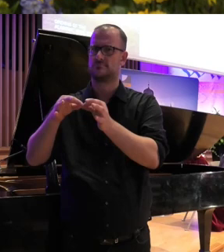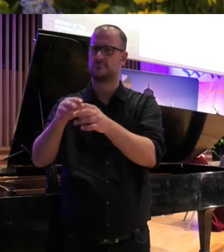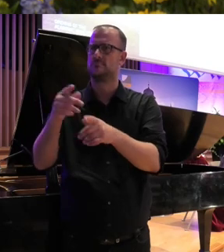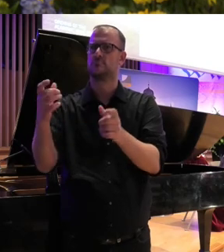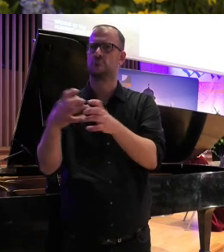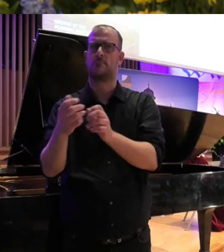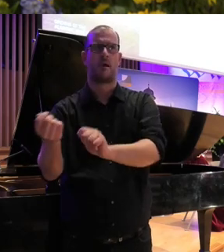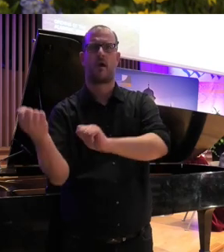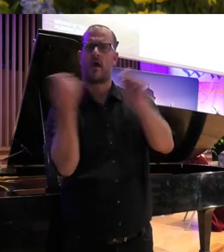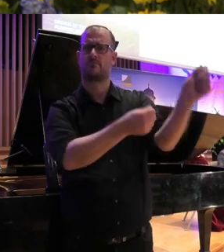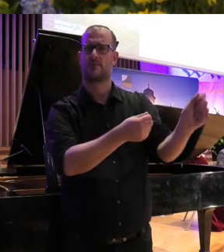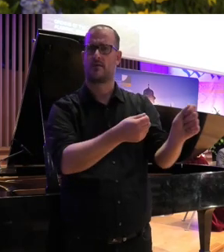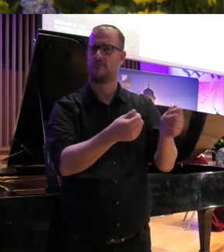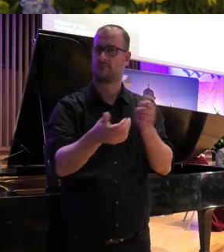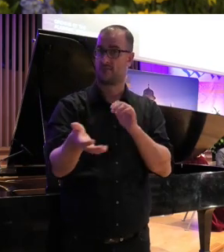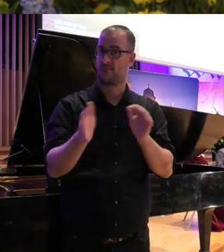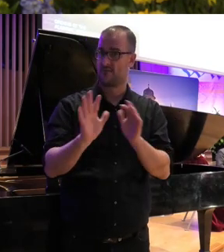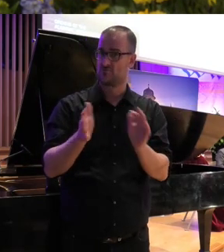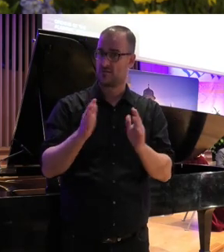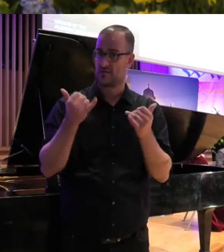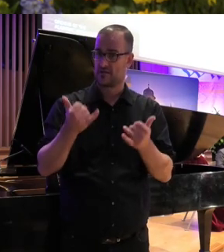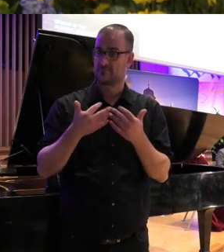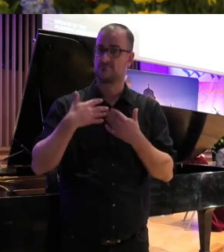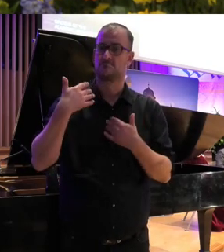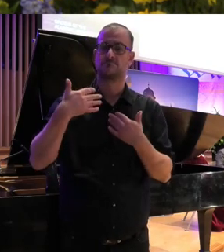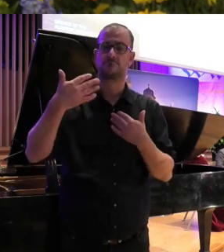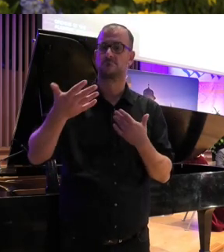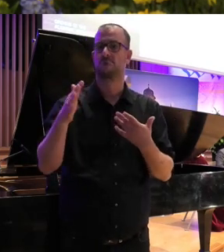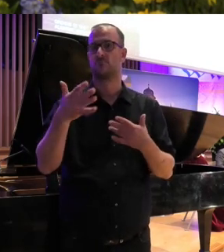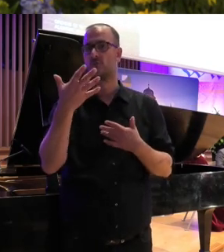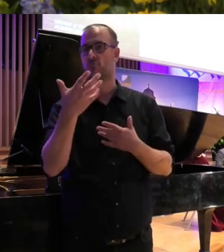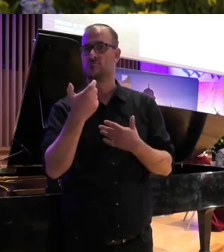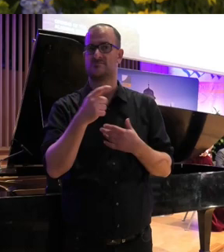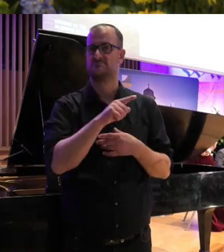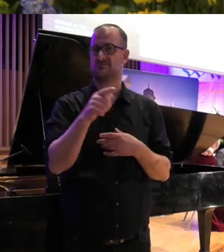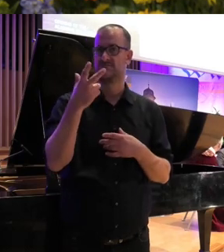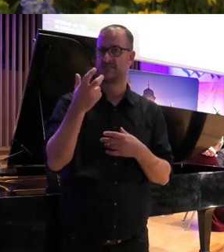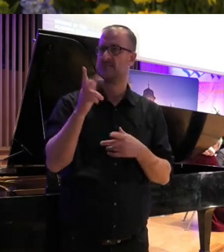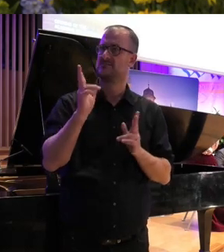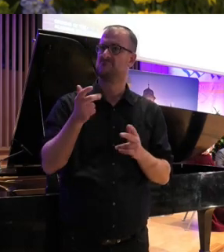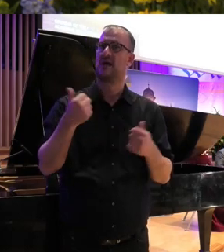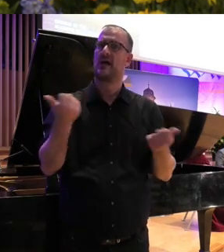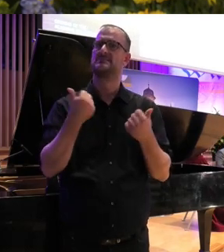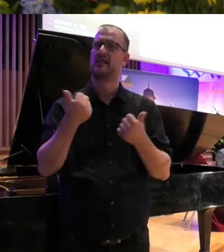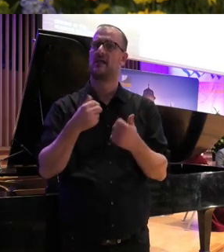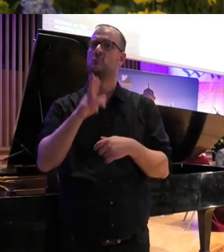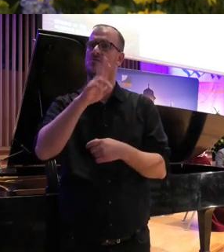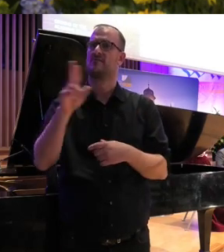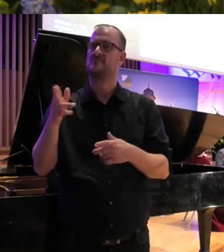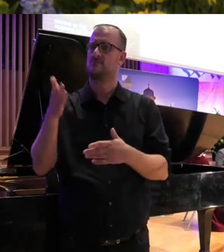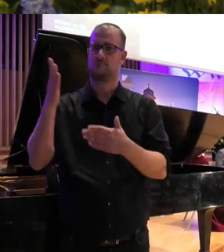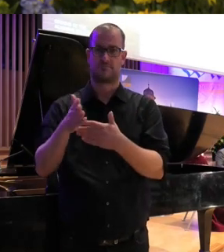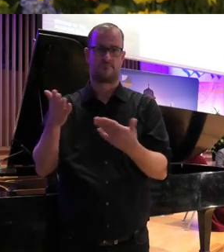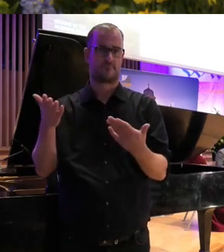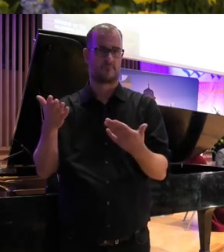Anträge stellen. Das heißt, die Wahrscheinlichkeit, dass wir hinterher mit 25 bis 30 Exzellenzuniversitäten enden,